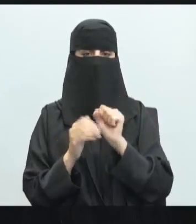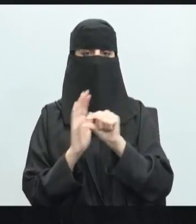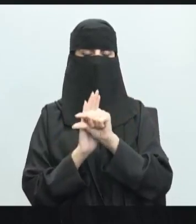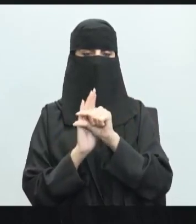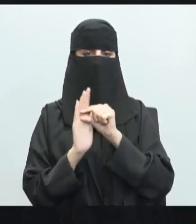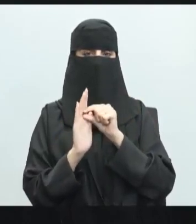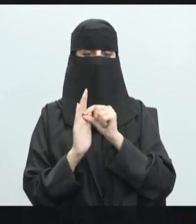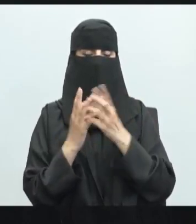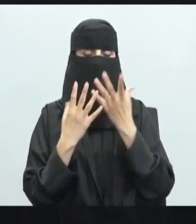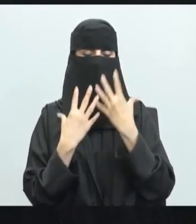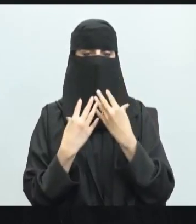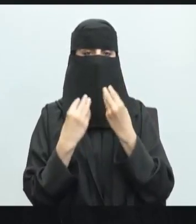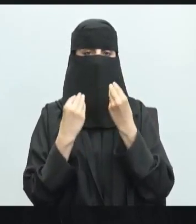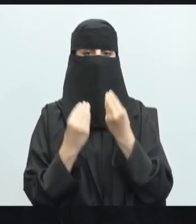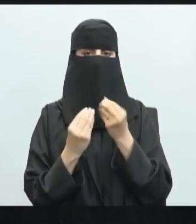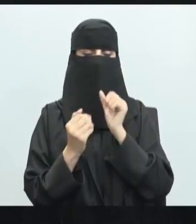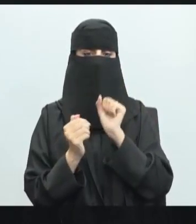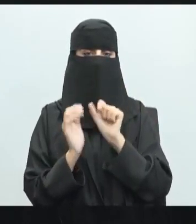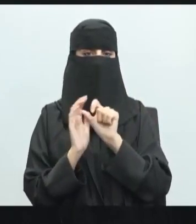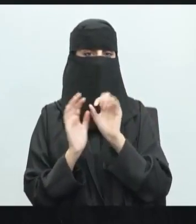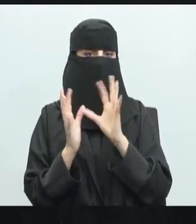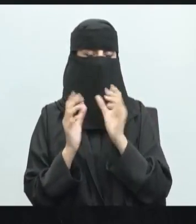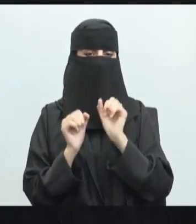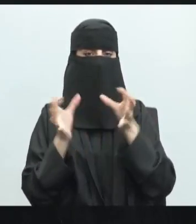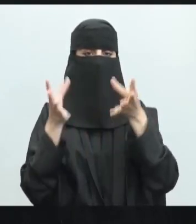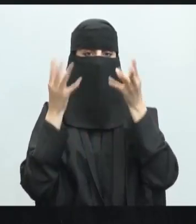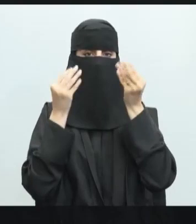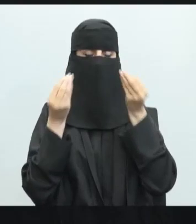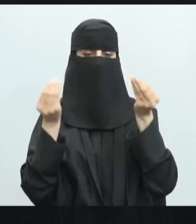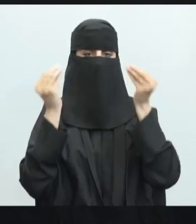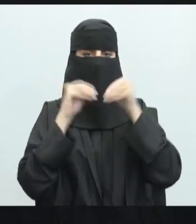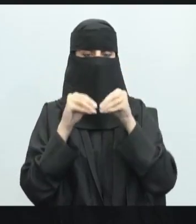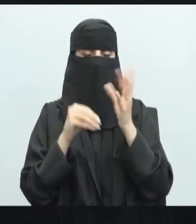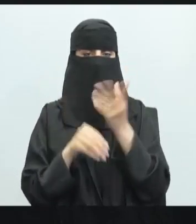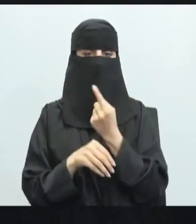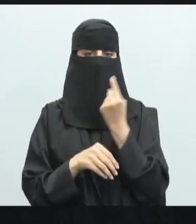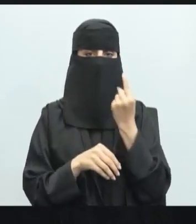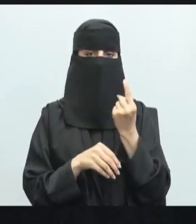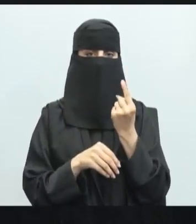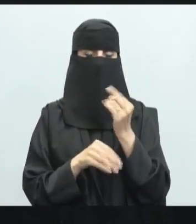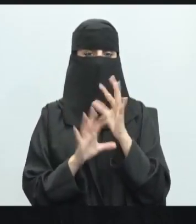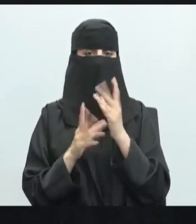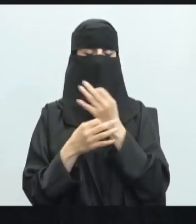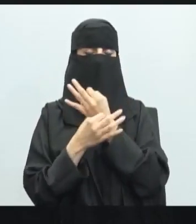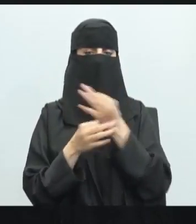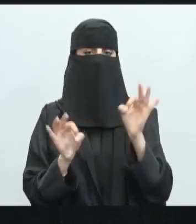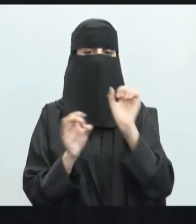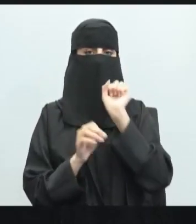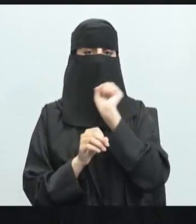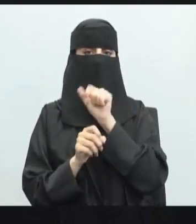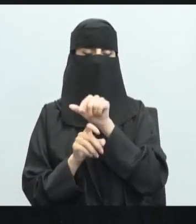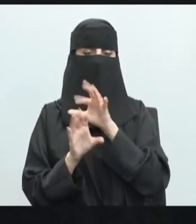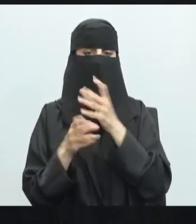موضوع جميل. الموضوع هذا عبارة عن إثراءات. رقم واحد، عن ماذا تعلمته في هذه